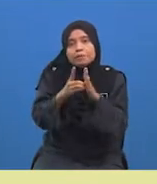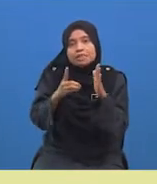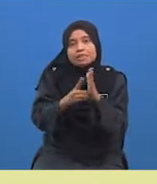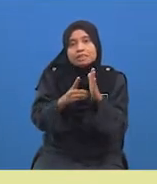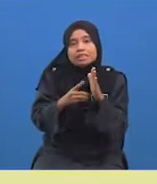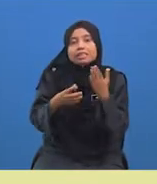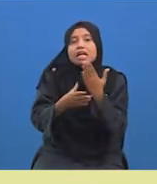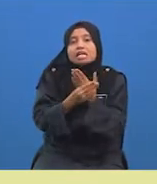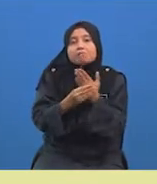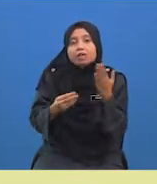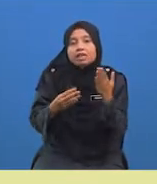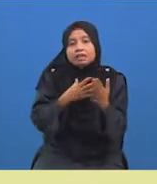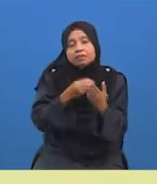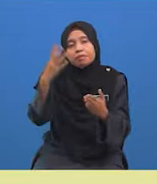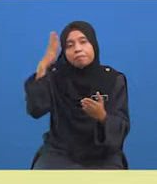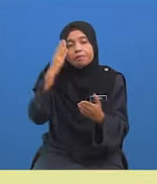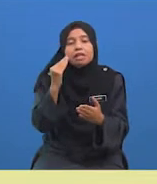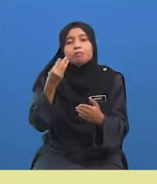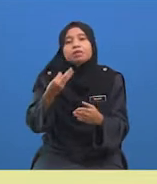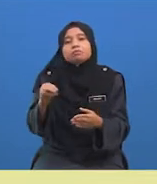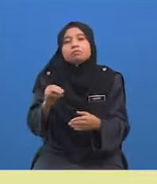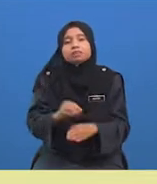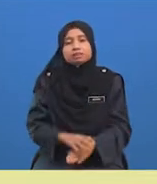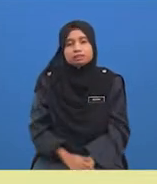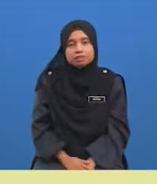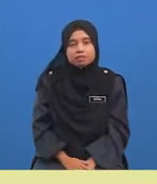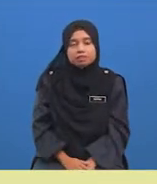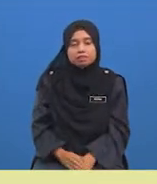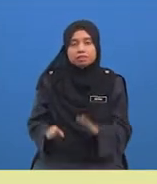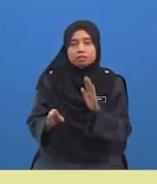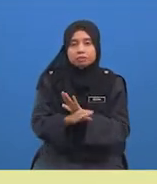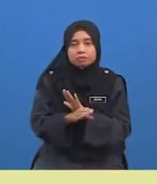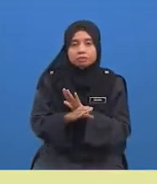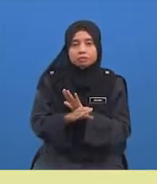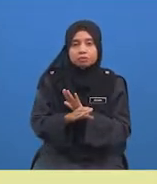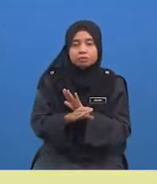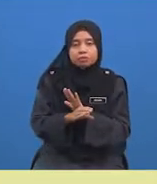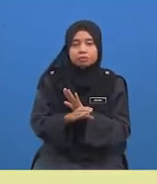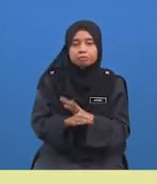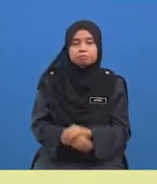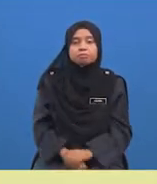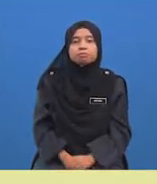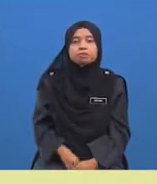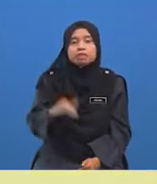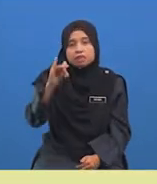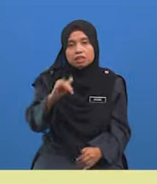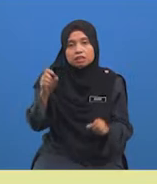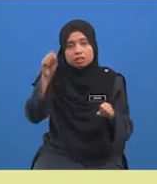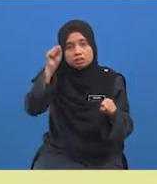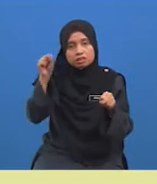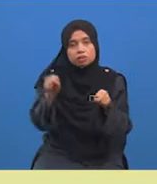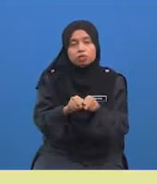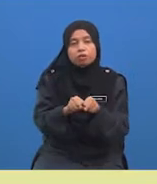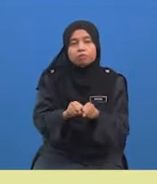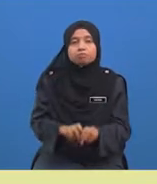berdasarkan kemahiran pekerja dan pengalaman mereka. Contoh, contoh yang sesuai yang boleh